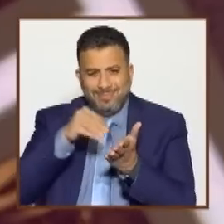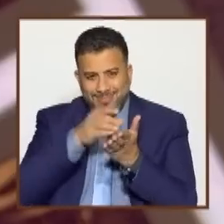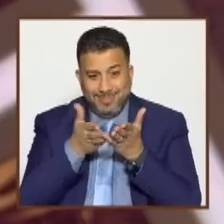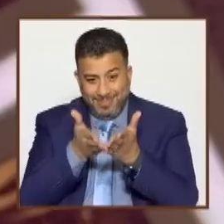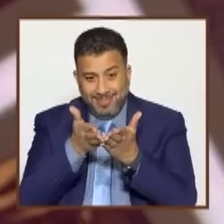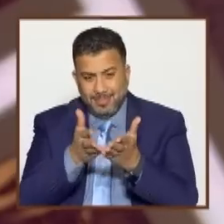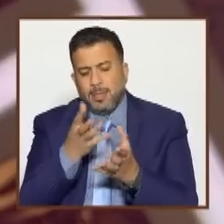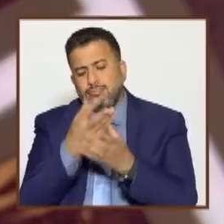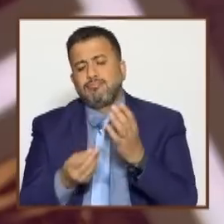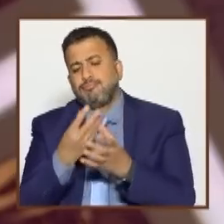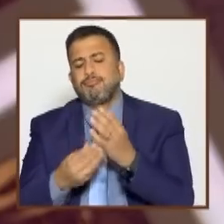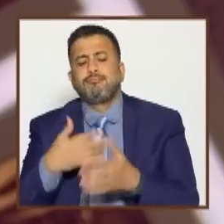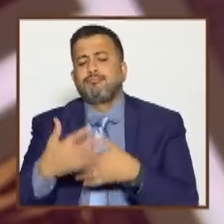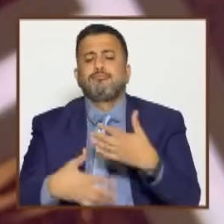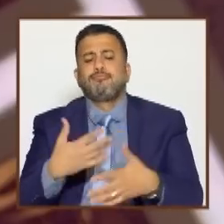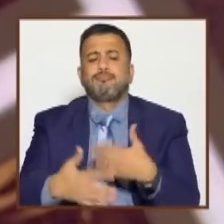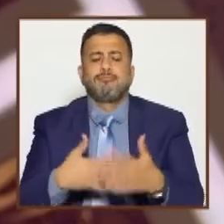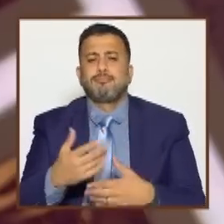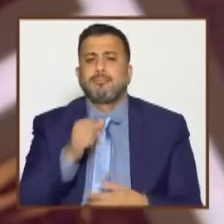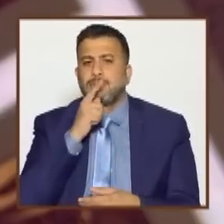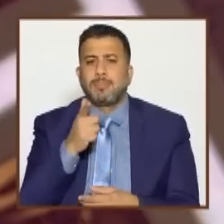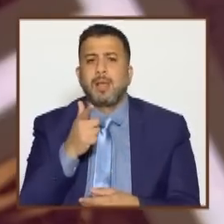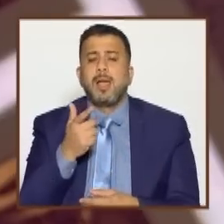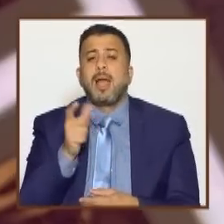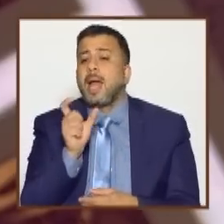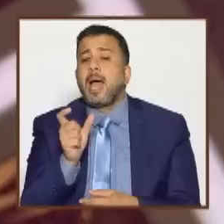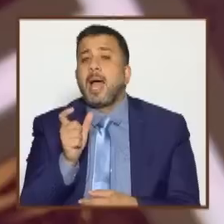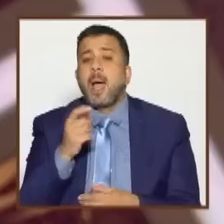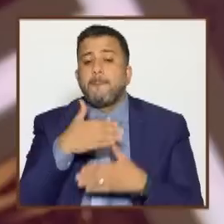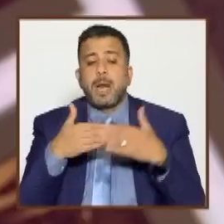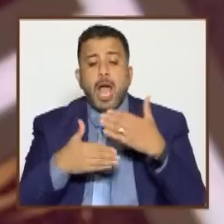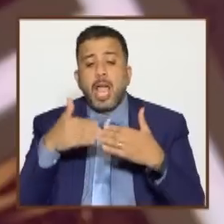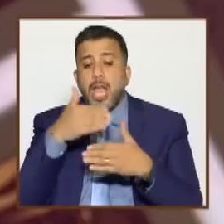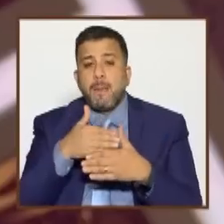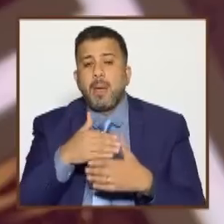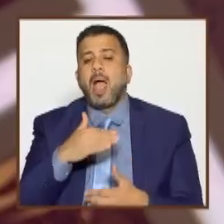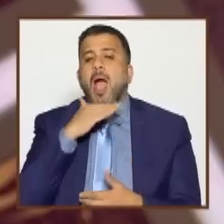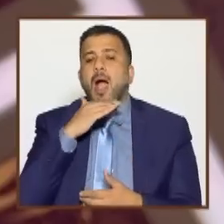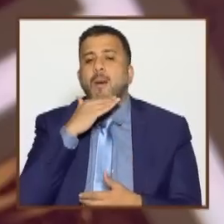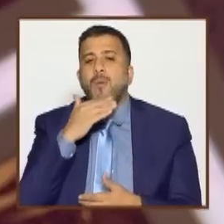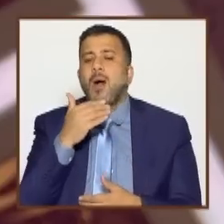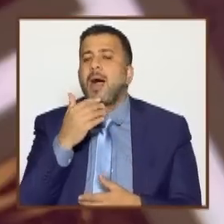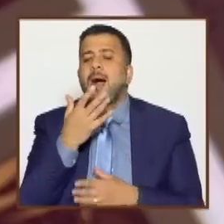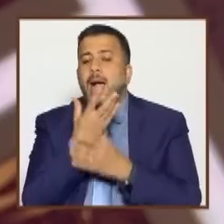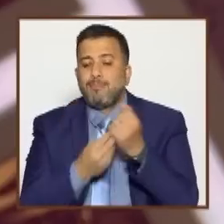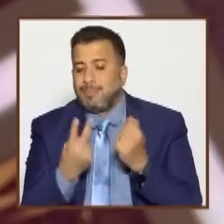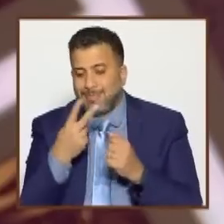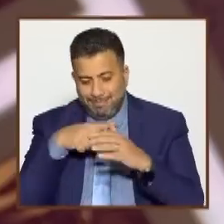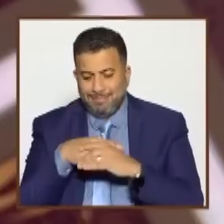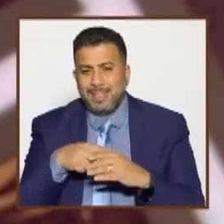أن إبراهيم عليه السلام هو أبو الأنبياء. لماذا؟ لأنه تفرع منه ولدان إسماعيل